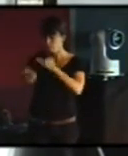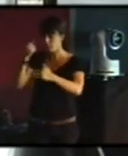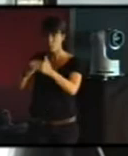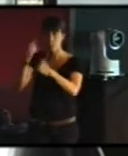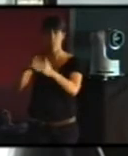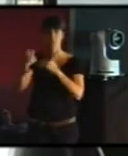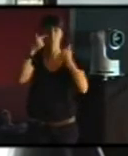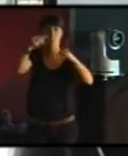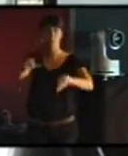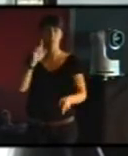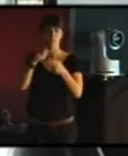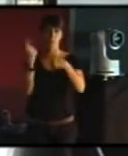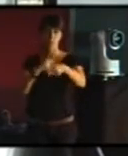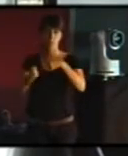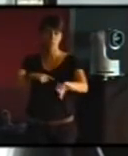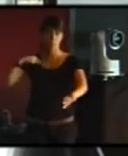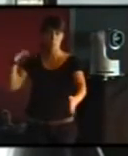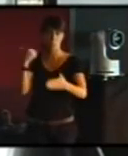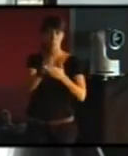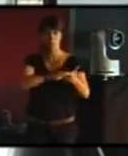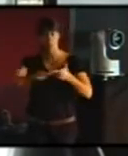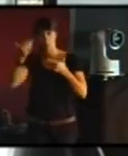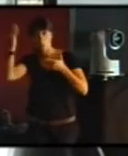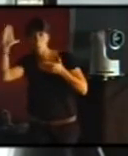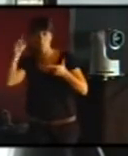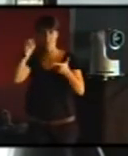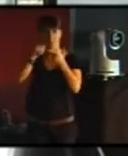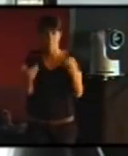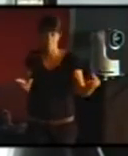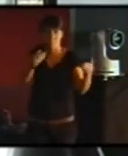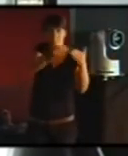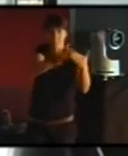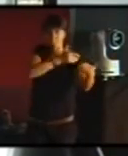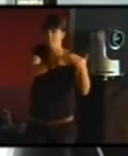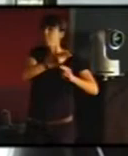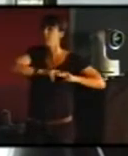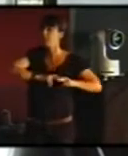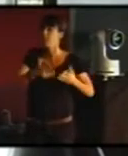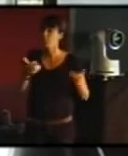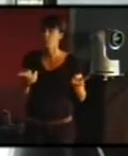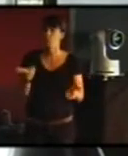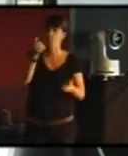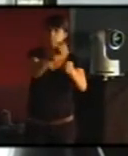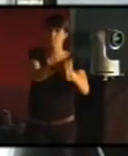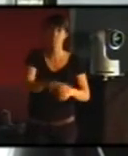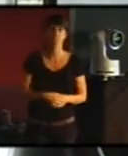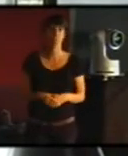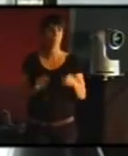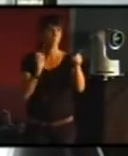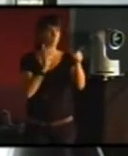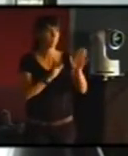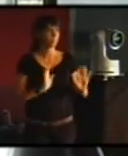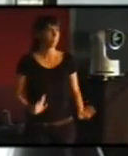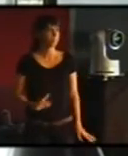et qui n'a jamais été dit et qui n'a jamais été formalisé. Alors, peut-être qu'on pourra vous mettre d'accord provisoirement, en tout cas, et y compris peut-être vous, Gabi, sur le fait que le jury